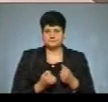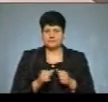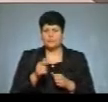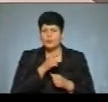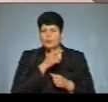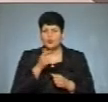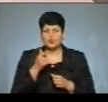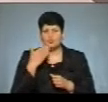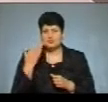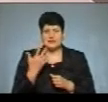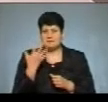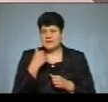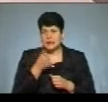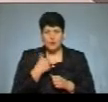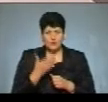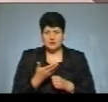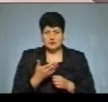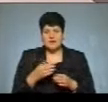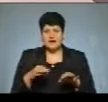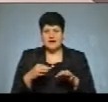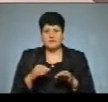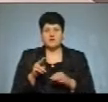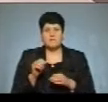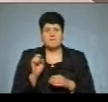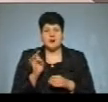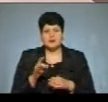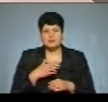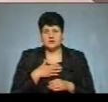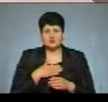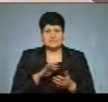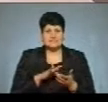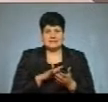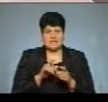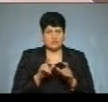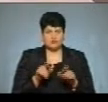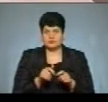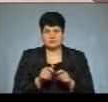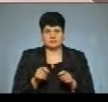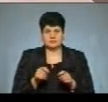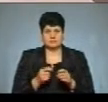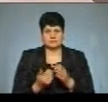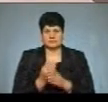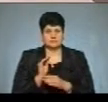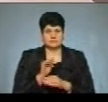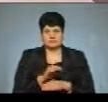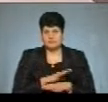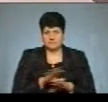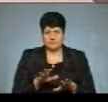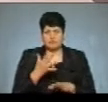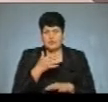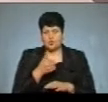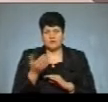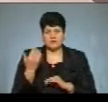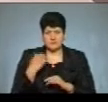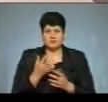Протягом останніх 5 років автопарк нашого центру не поновлювався. Тобто, коли 5 років тому ми отримали